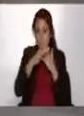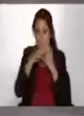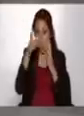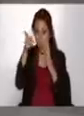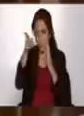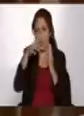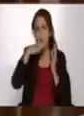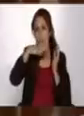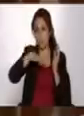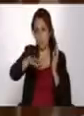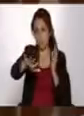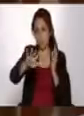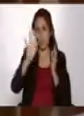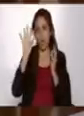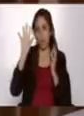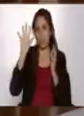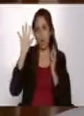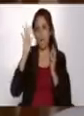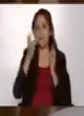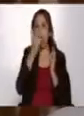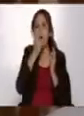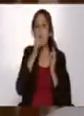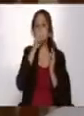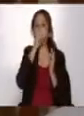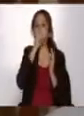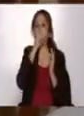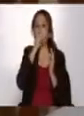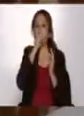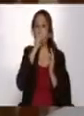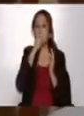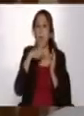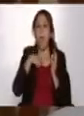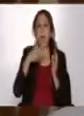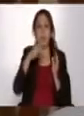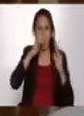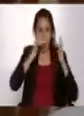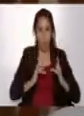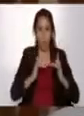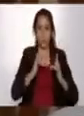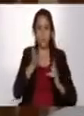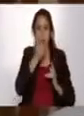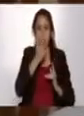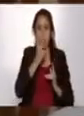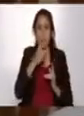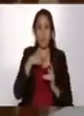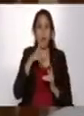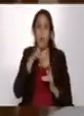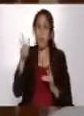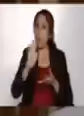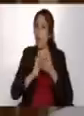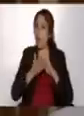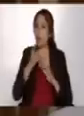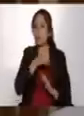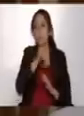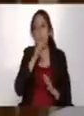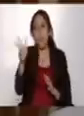بتاعها؟ اللي اعترف. قال له طب اخوك مش راضي يعترف؟ قال له قعدوني معاه وانا هخليه يعترف. راح قعد معاه، قال له انا قلت للظابط على كل حاجه، احكي